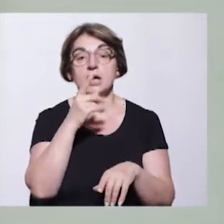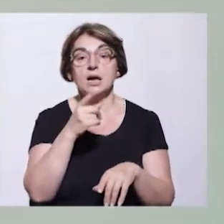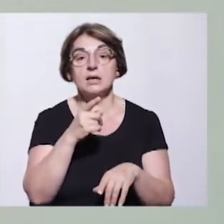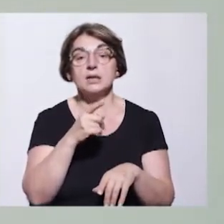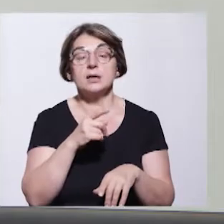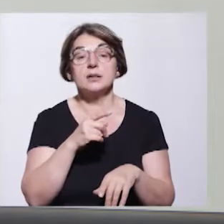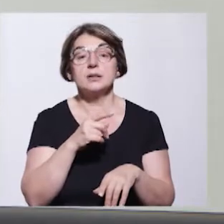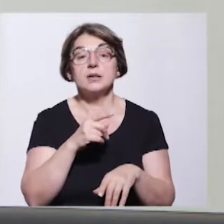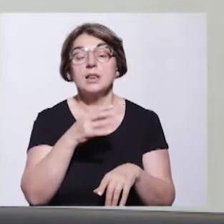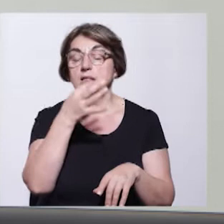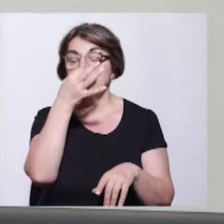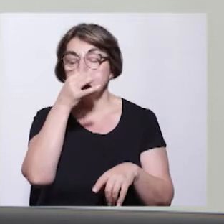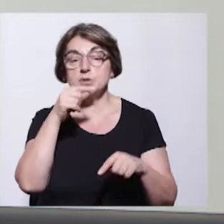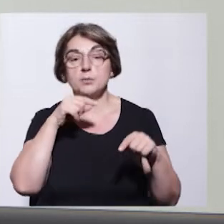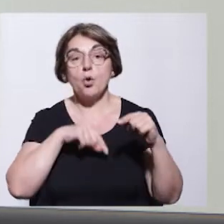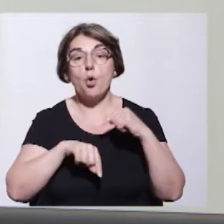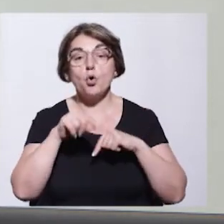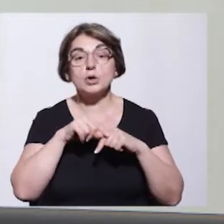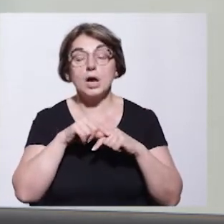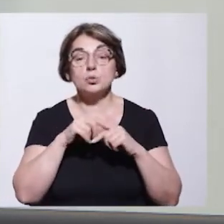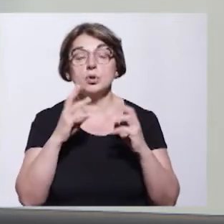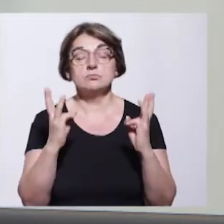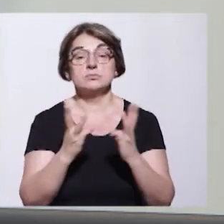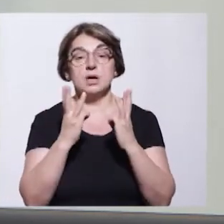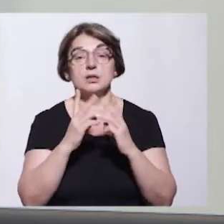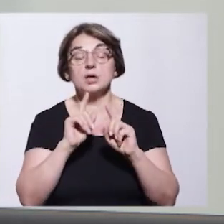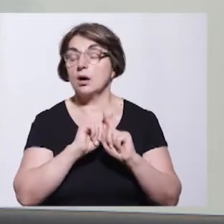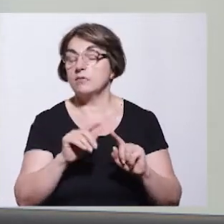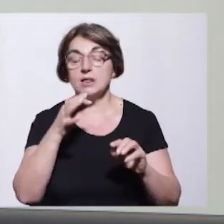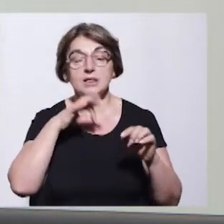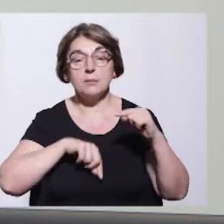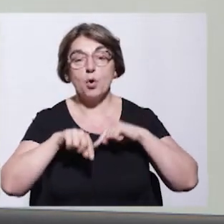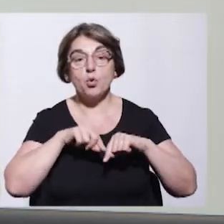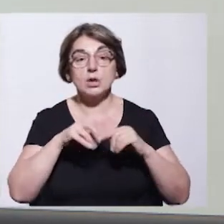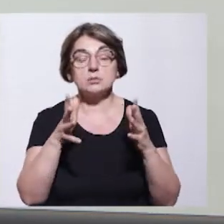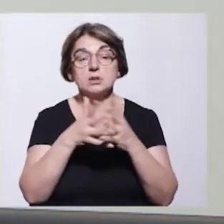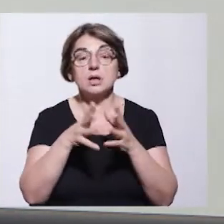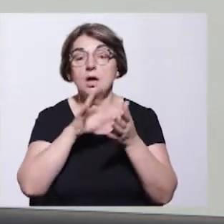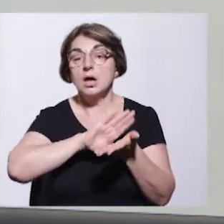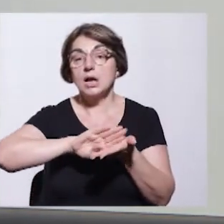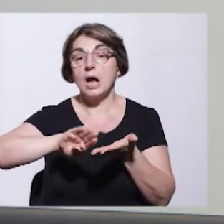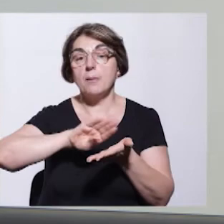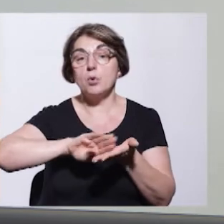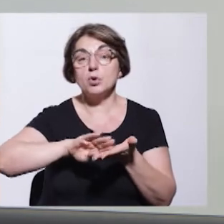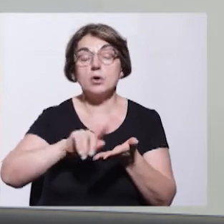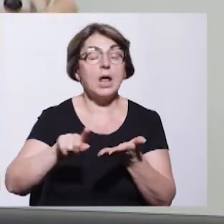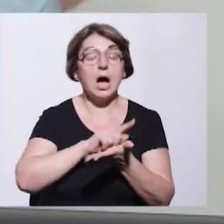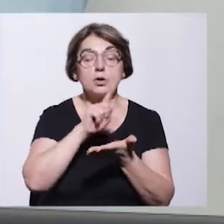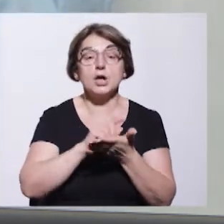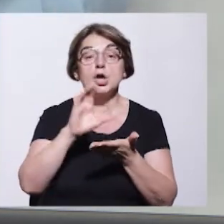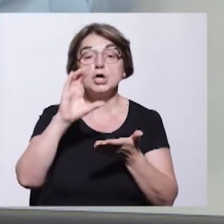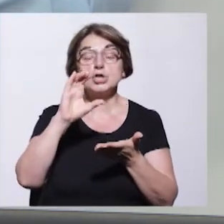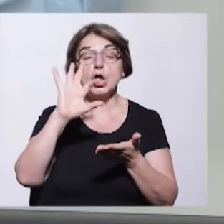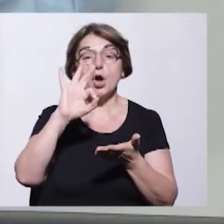გითხრათ, რომ ნებისმიერი ორგანული ნაერთი იწვის და ნებისმიერი ორგანული ნაერთის წვისას გამოიყოფა ნახშიროჟანგი